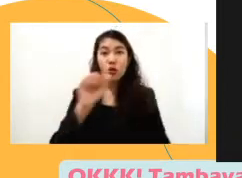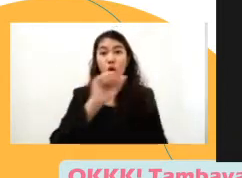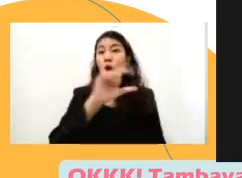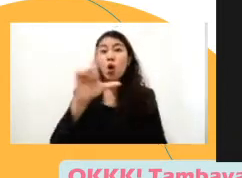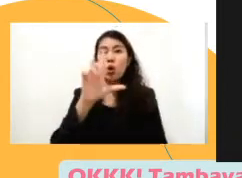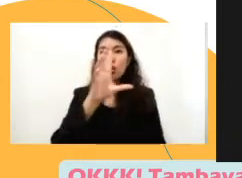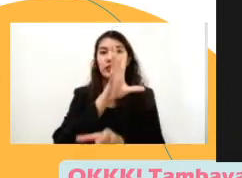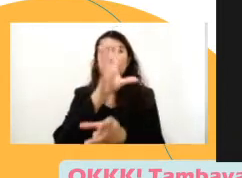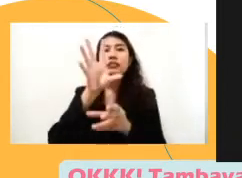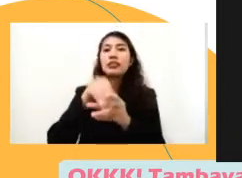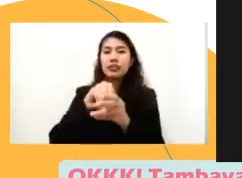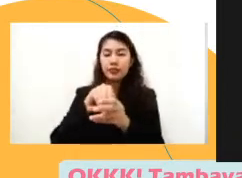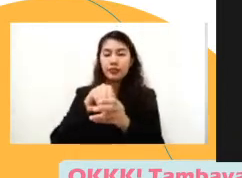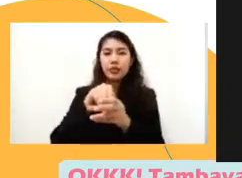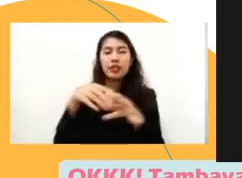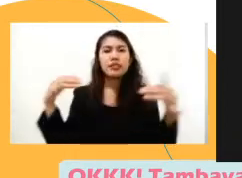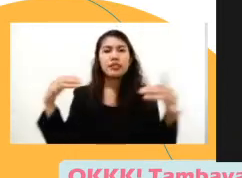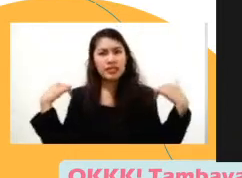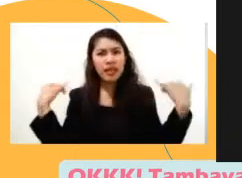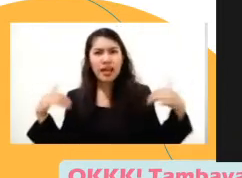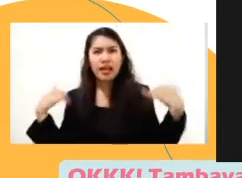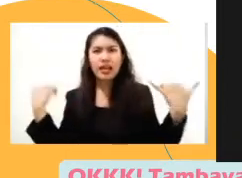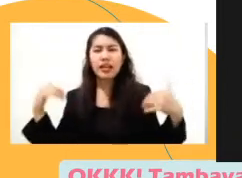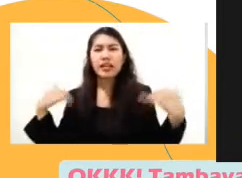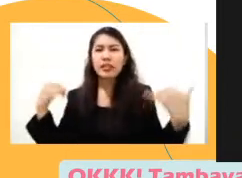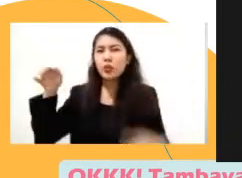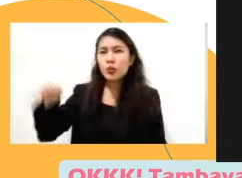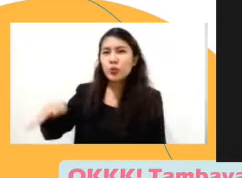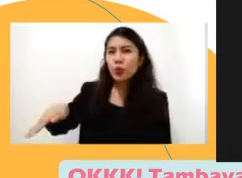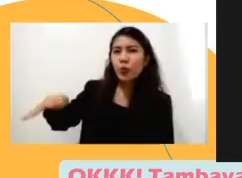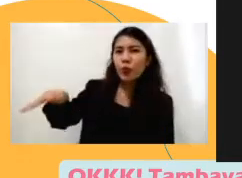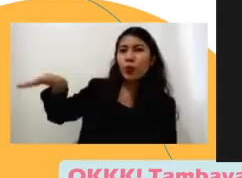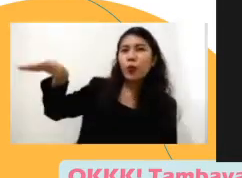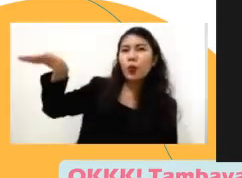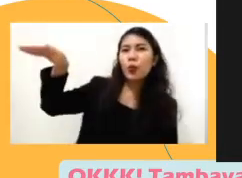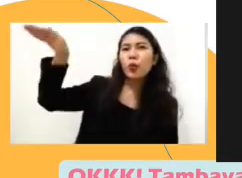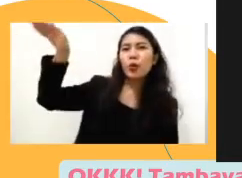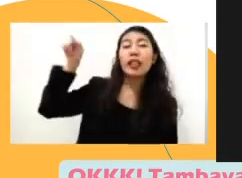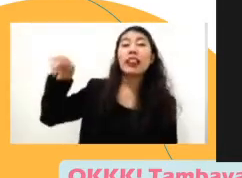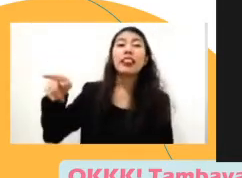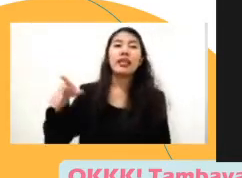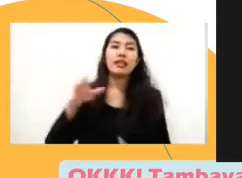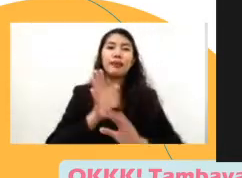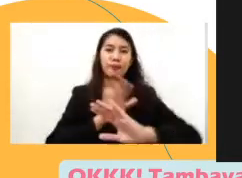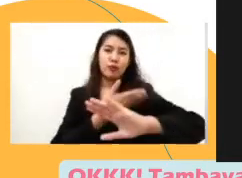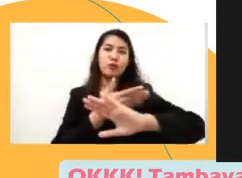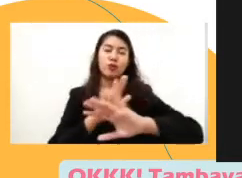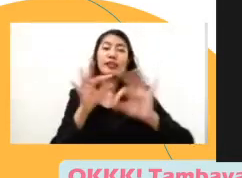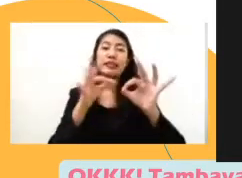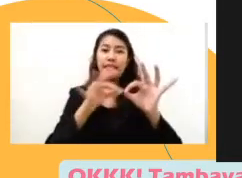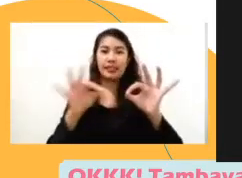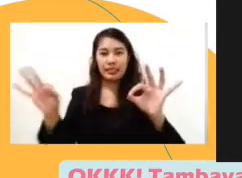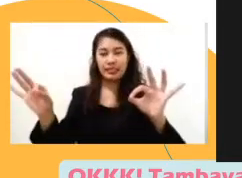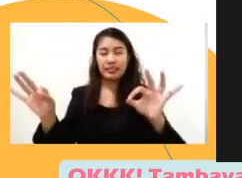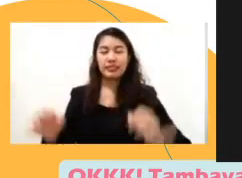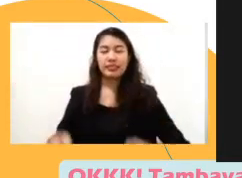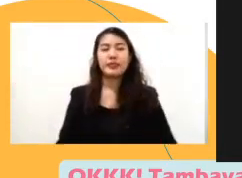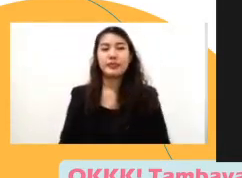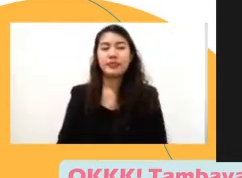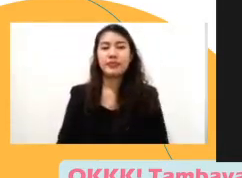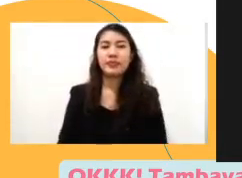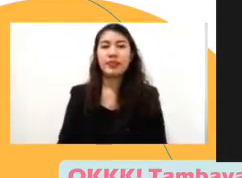sa pagkabataan hanggang pagtanda, pag-aalala sa nakaraan sa kabataan. Ganon.